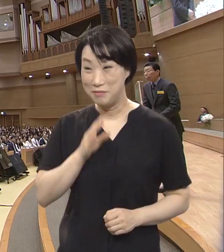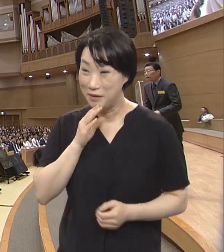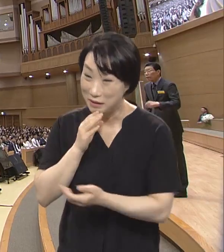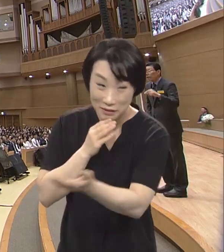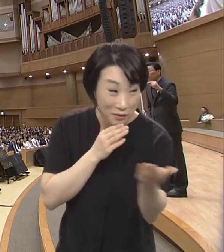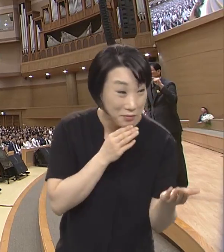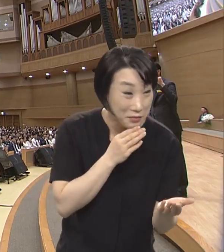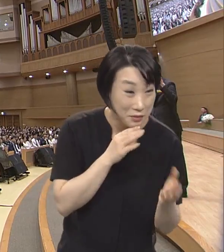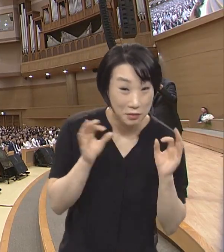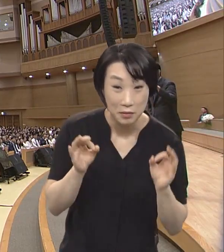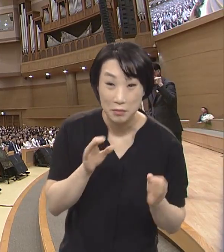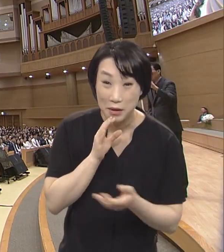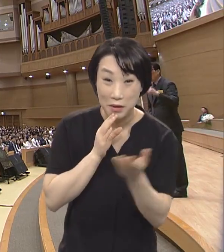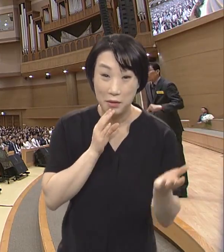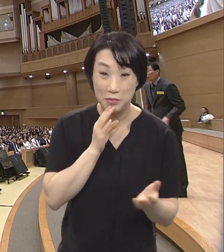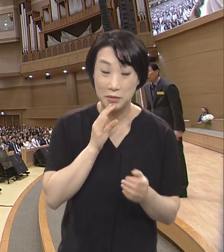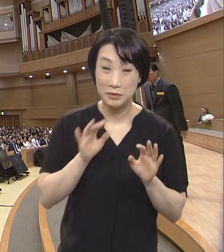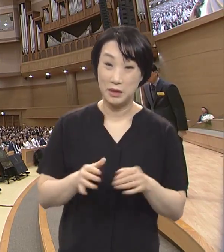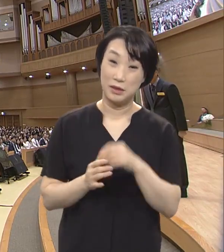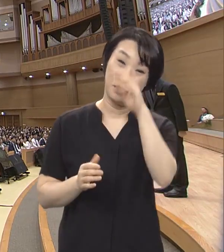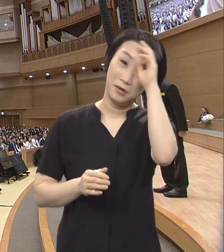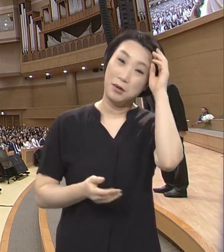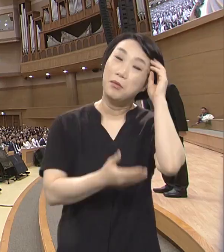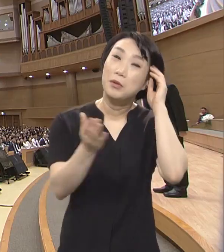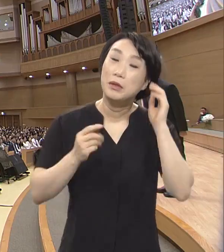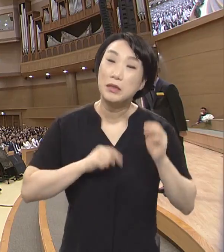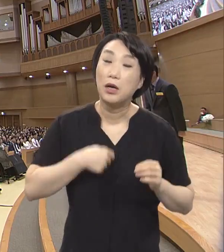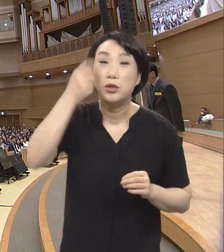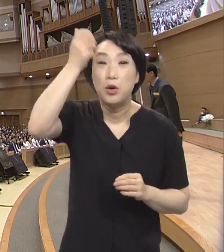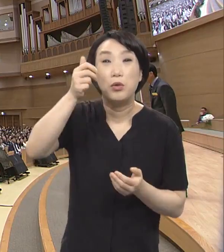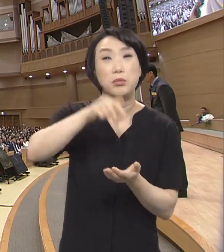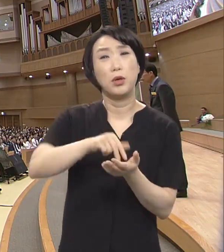맞습니까? 자기 영혼의 사정 때문에.